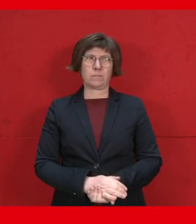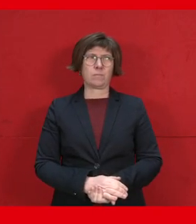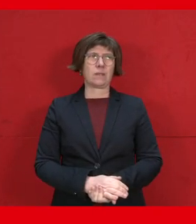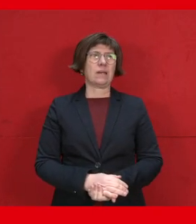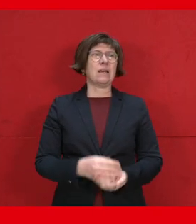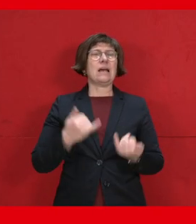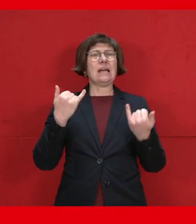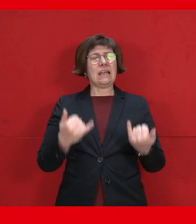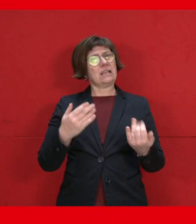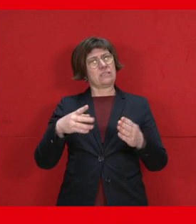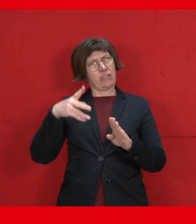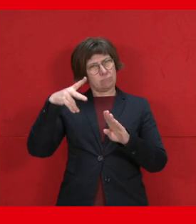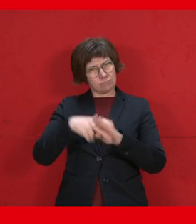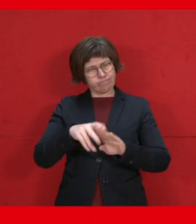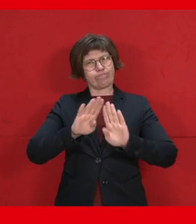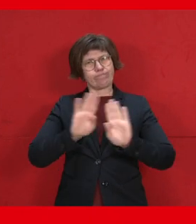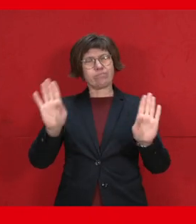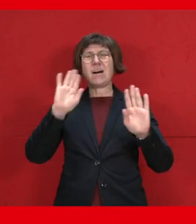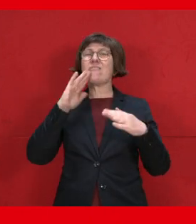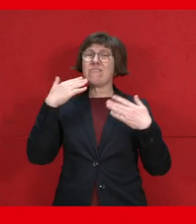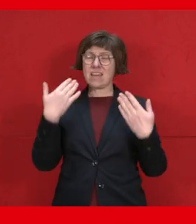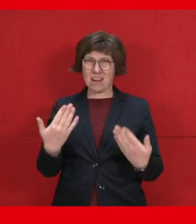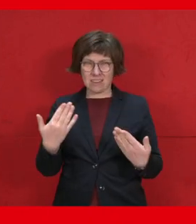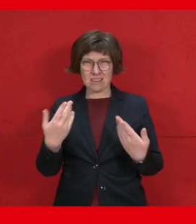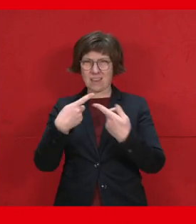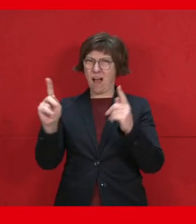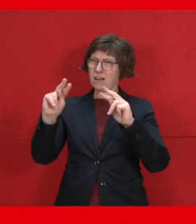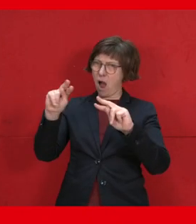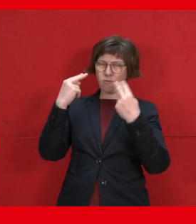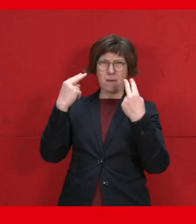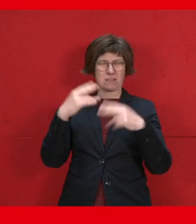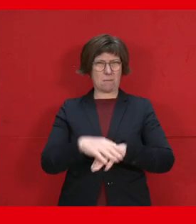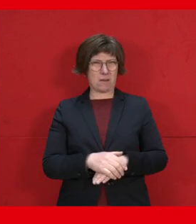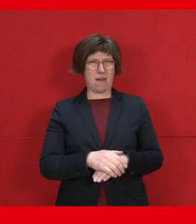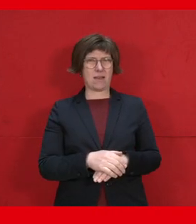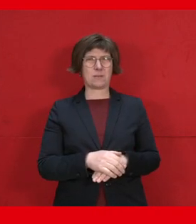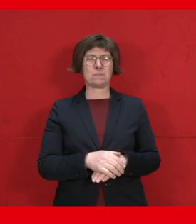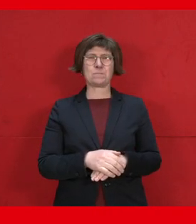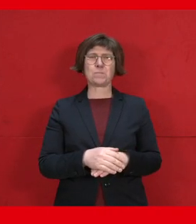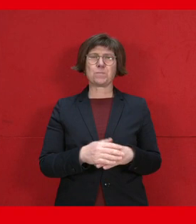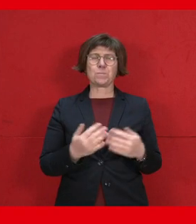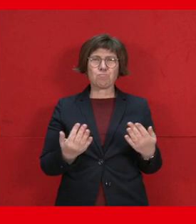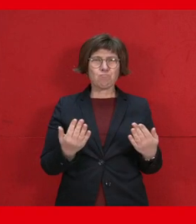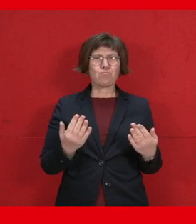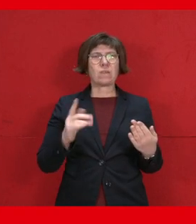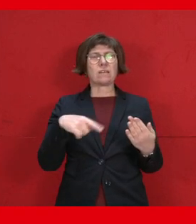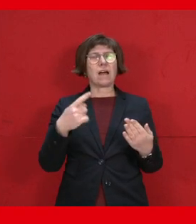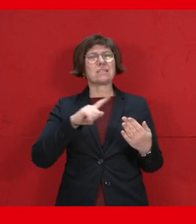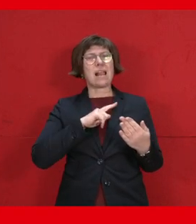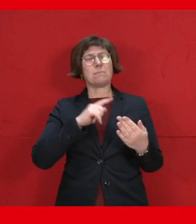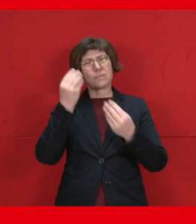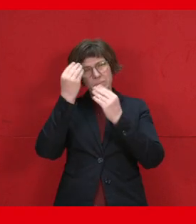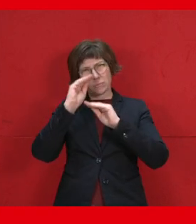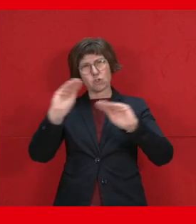Dann machen wir hier einen Cut. Vielen Dank für Ihre Aufmerksamkeit. Und dann verweise ich